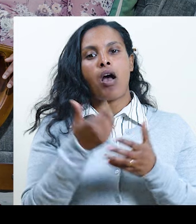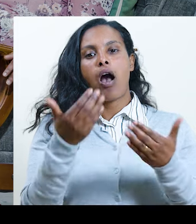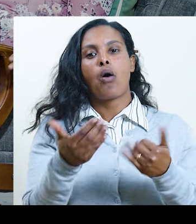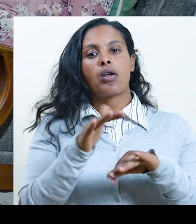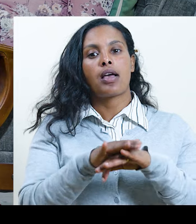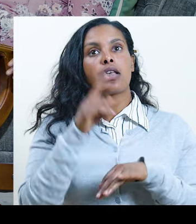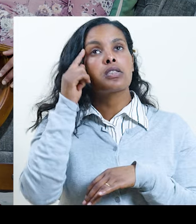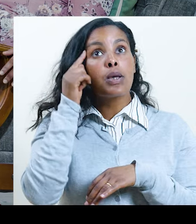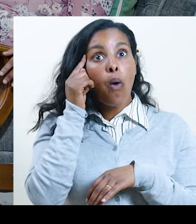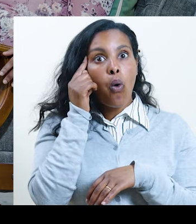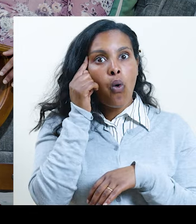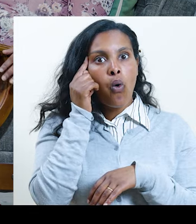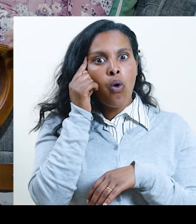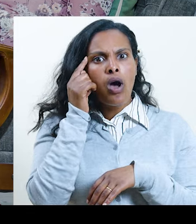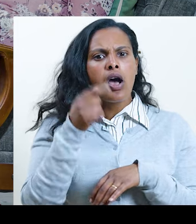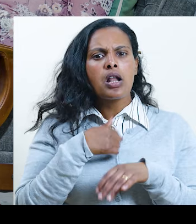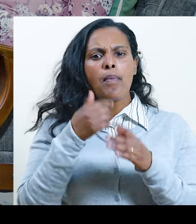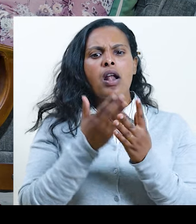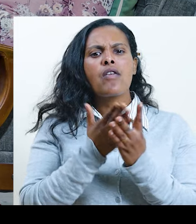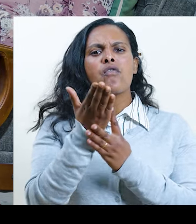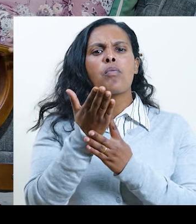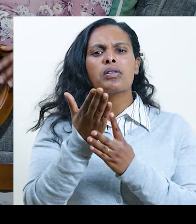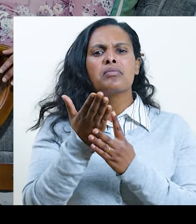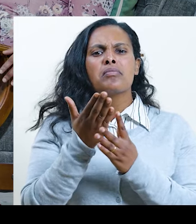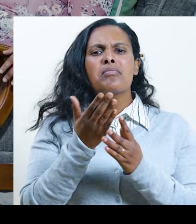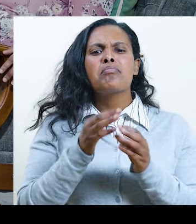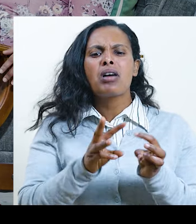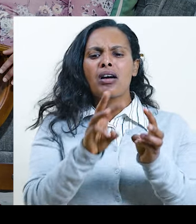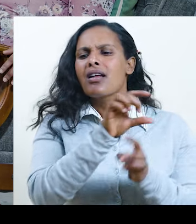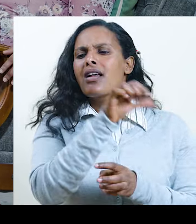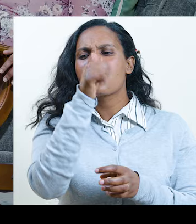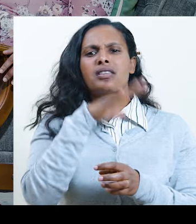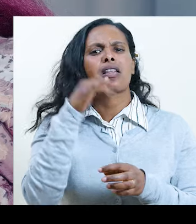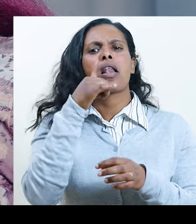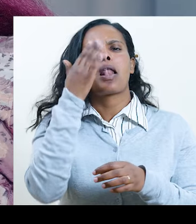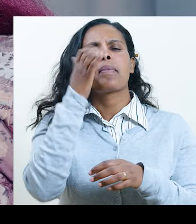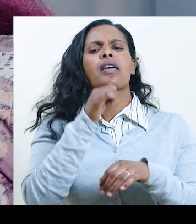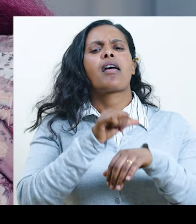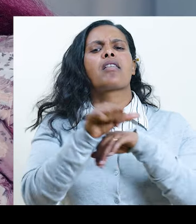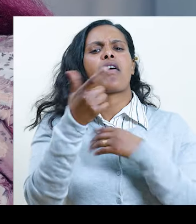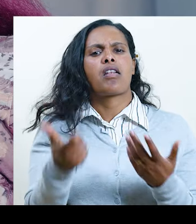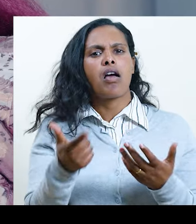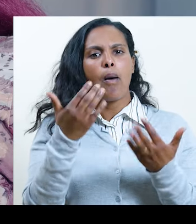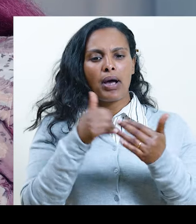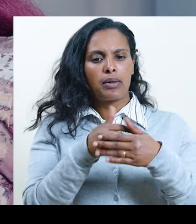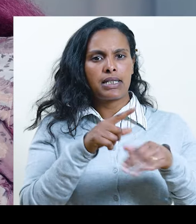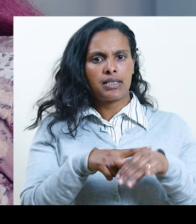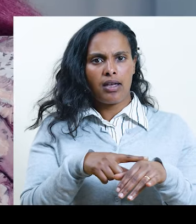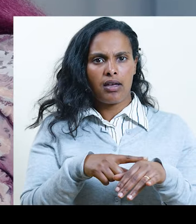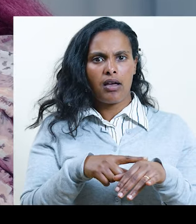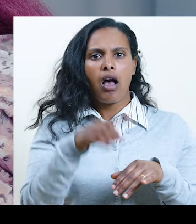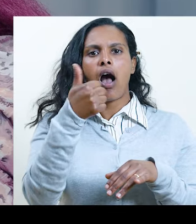እና አሁን ላይ ሳስበው እኔ ባለፍኩበት መንገድ ለምን ያልፋሉ ሴቶች? አሁን በቅርብ